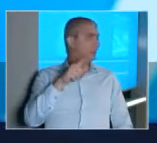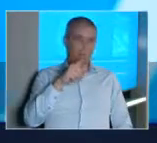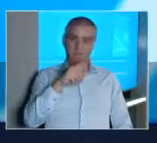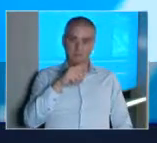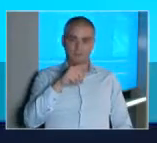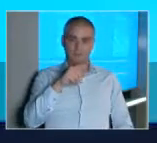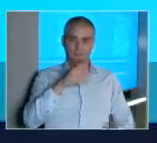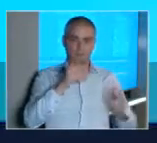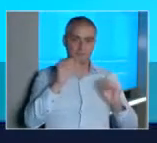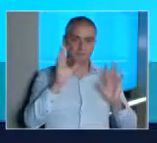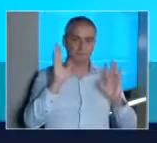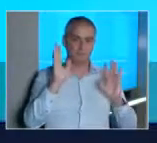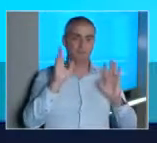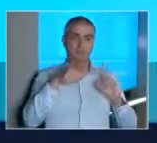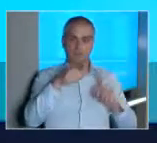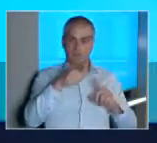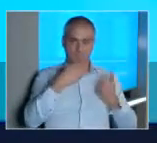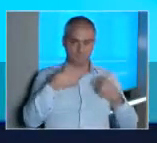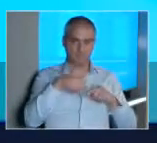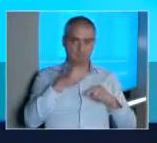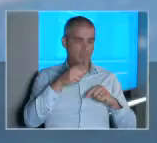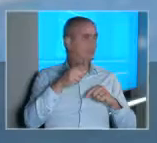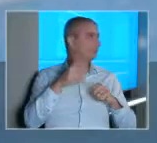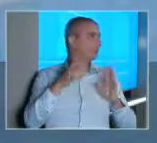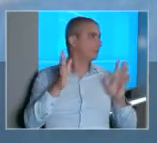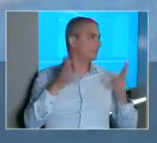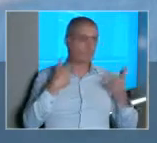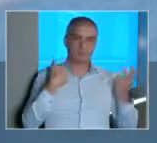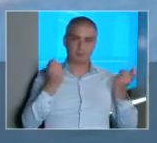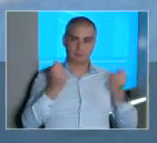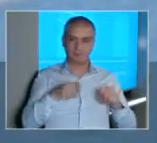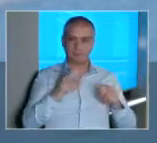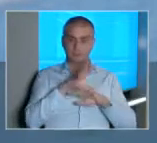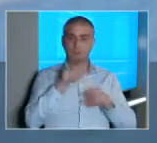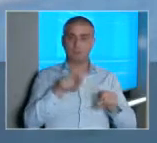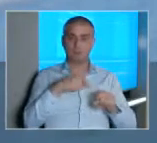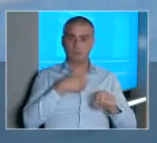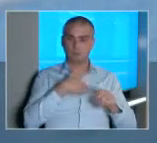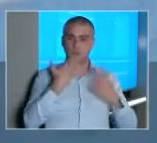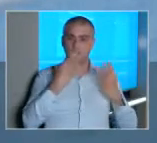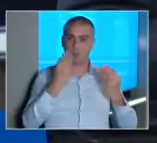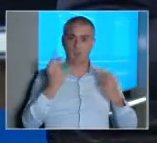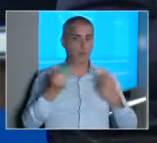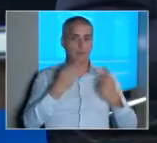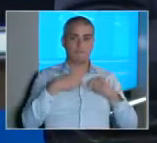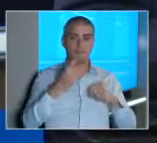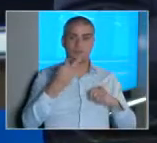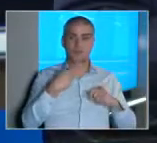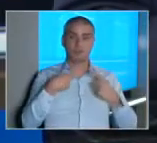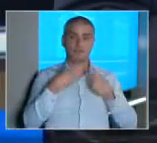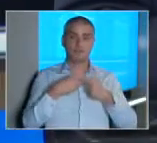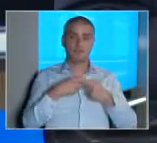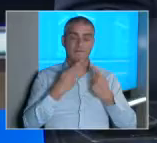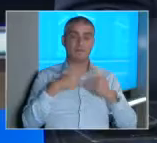מחאות מזיזות אותו, זה מה שעצור בגילת ישראל. אז בואו נסיים את המשדר הזה, אני רוצה להודות לכם. זה ועדה ששנינו חברים בה,